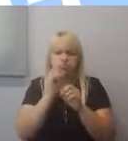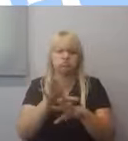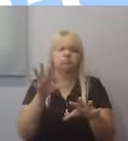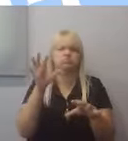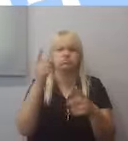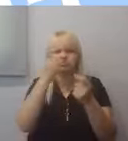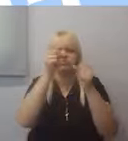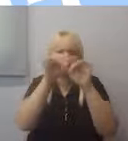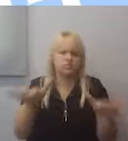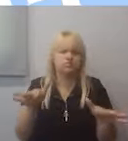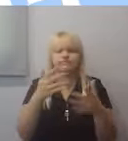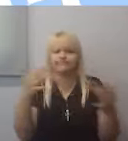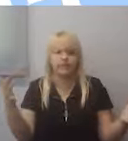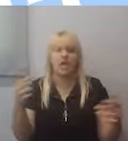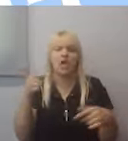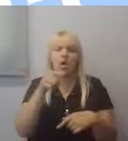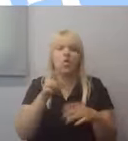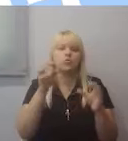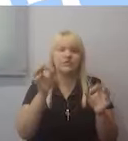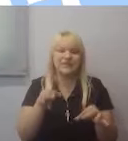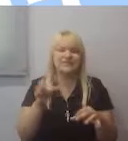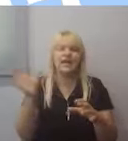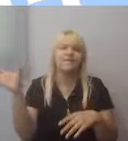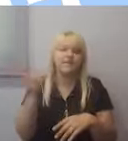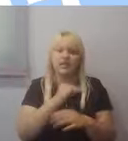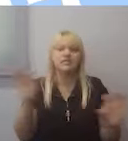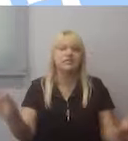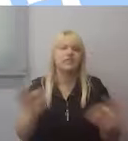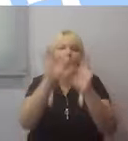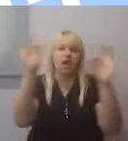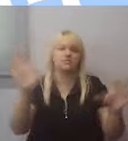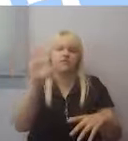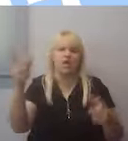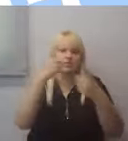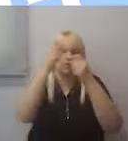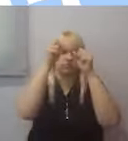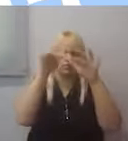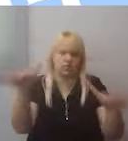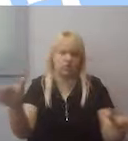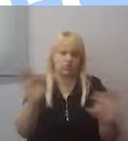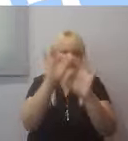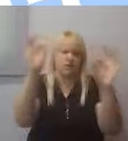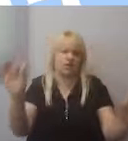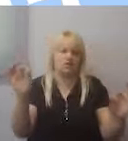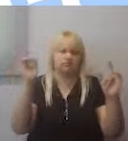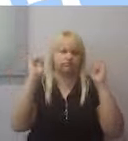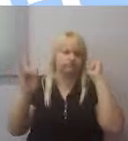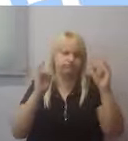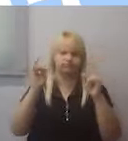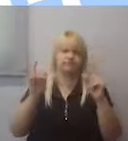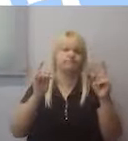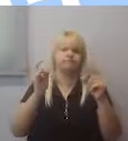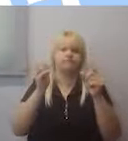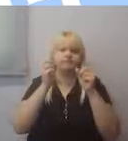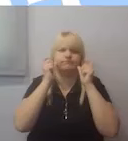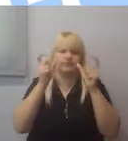viss sākās tiešām ar valsts apziņošanas sistēmas iedarbināšanu ja ar ar informāciju plašsaziņas